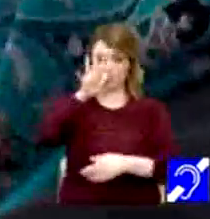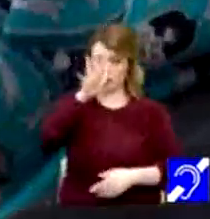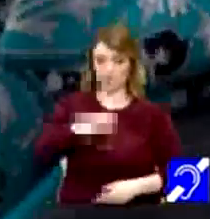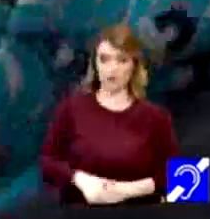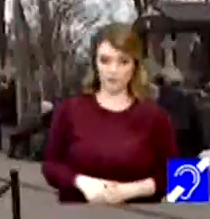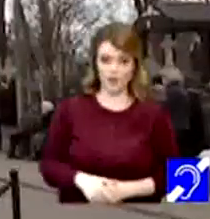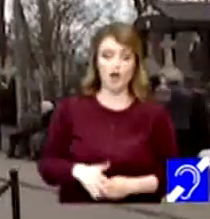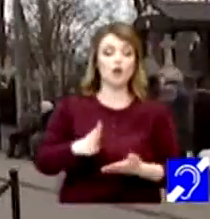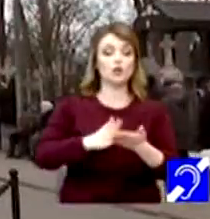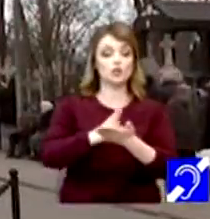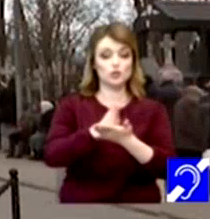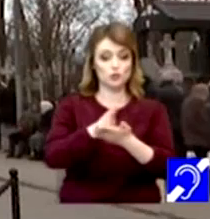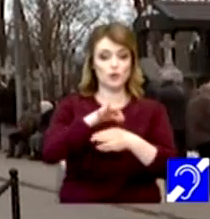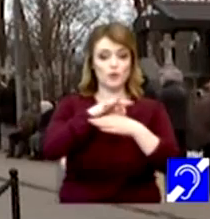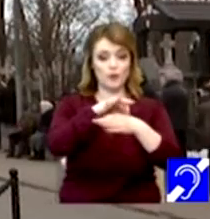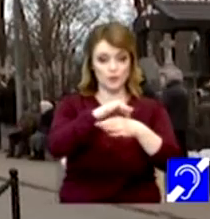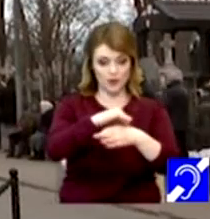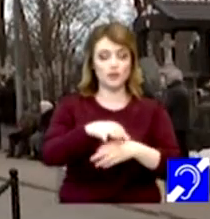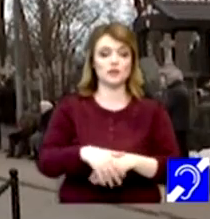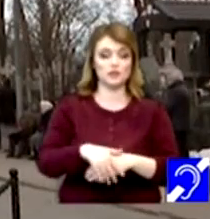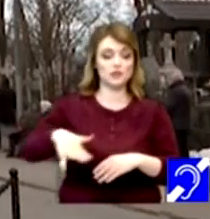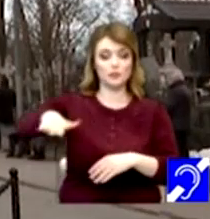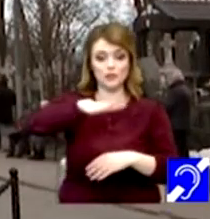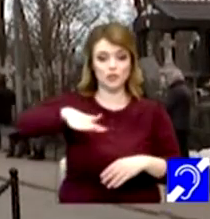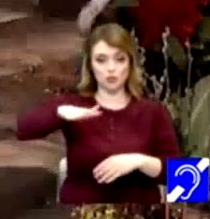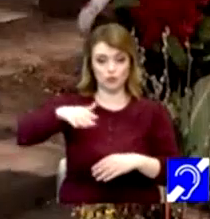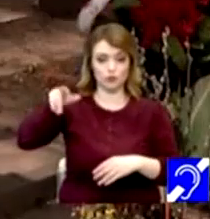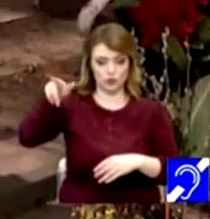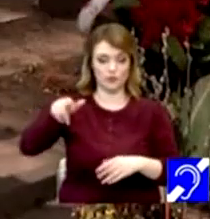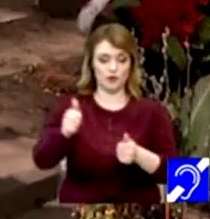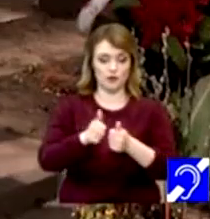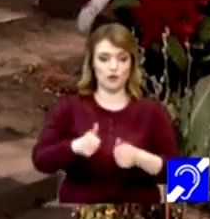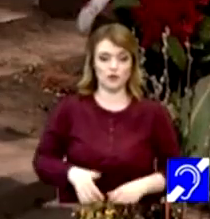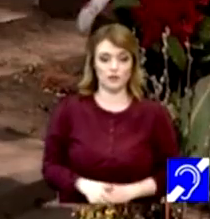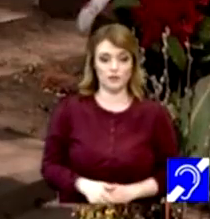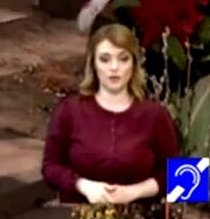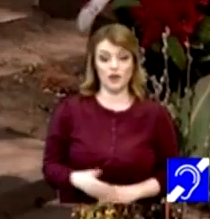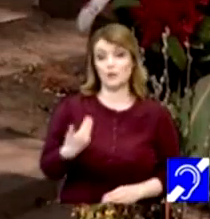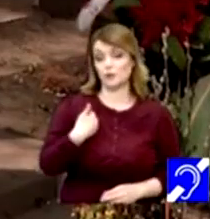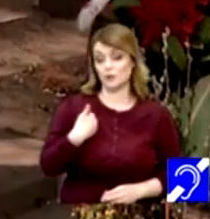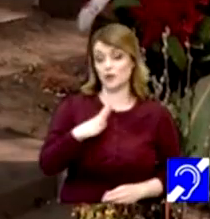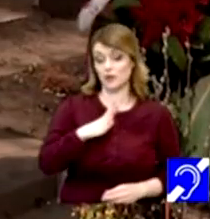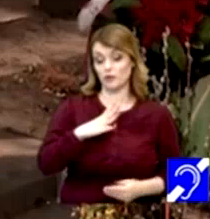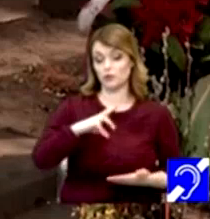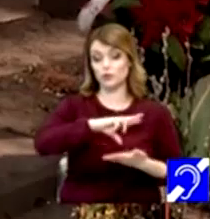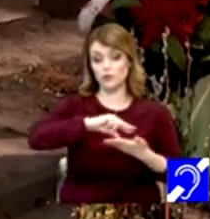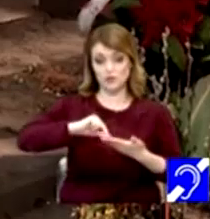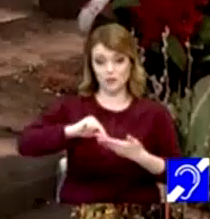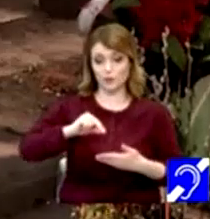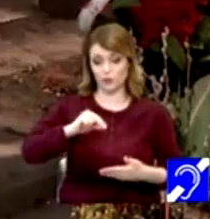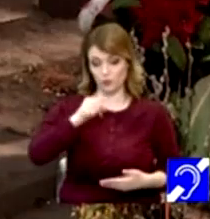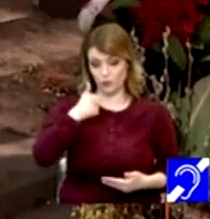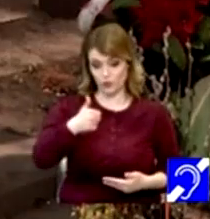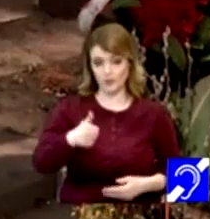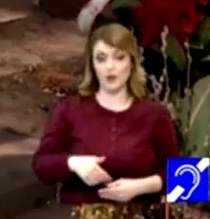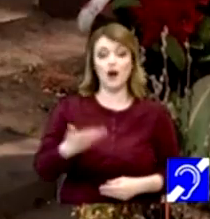avut loc la Biserica Duminica Tuturor Sfinților de pe teritoriul cimitirului. Pentru mine a fost un exemplu și că atunci când eram pe platou de